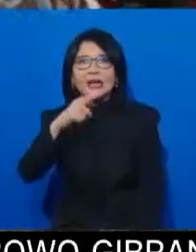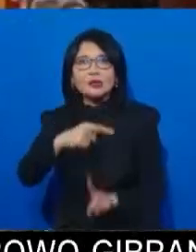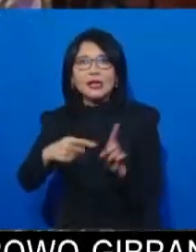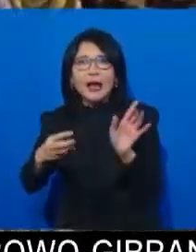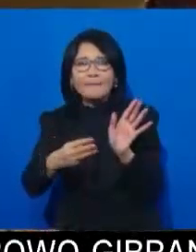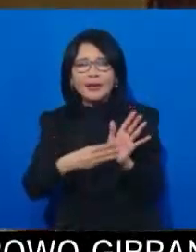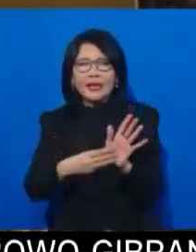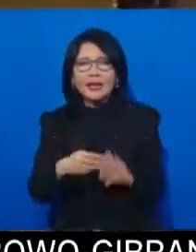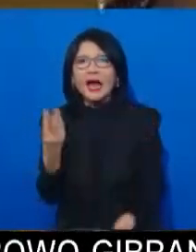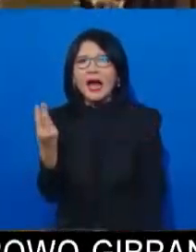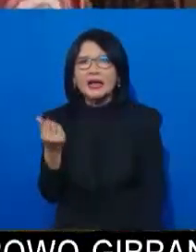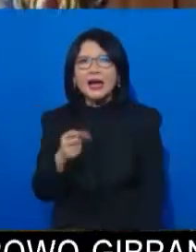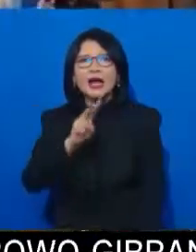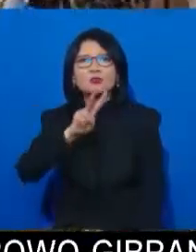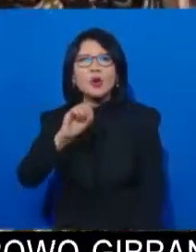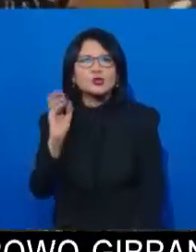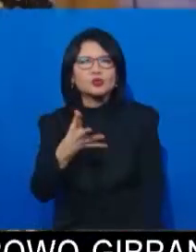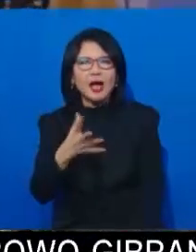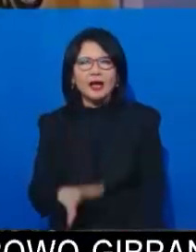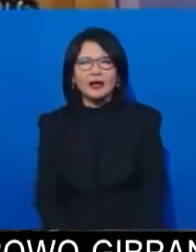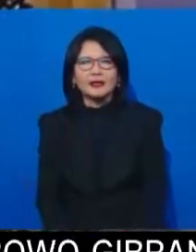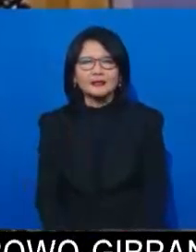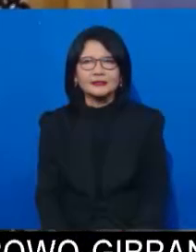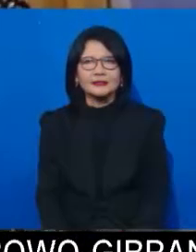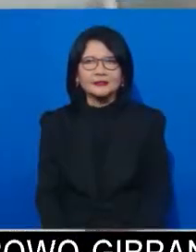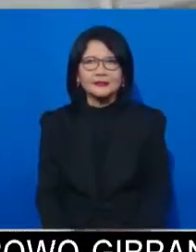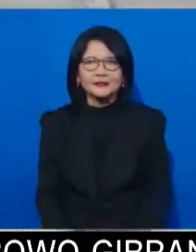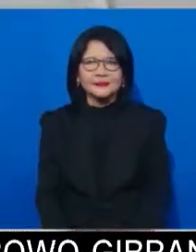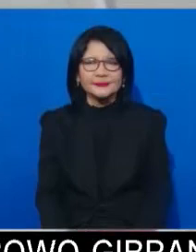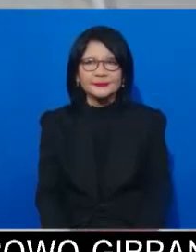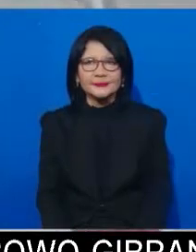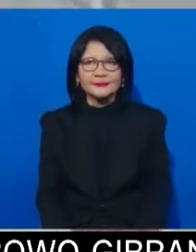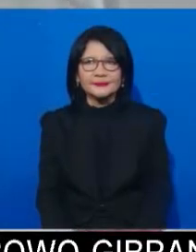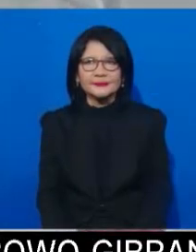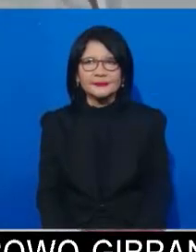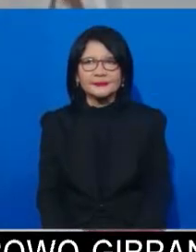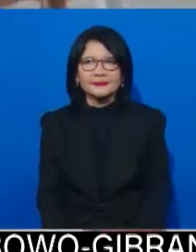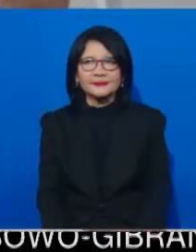yang ia bandrol seharga Rp2.000.000. Tim Liputan CNN Indonesia.